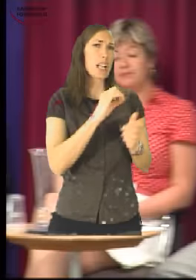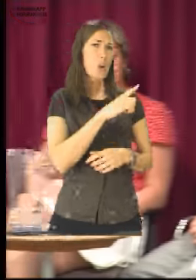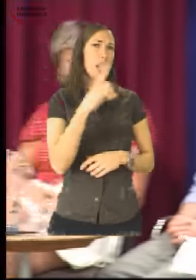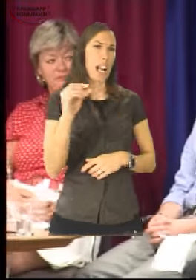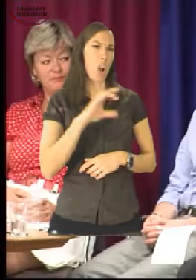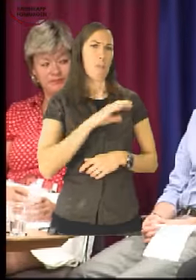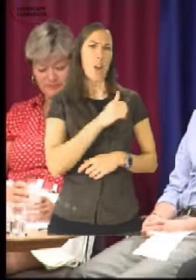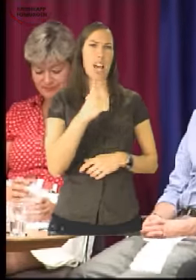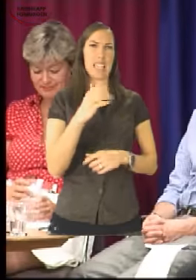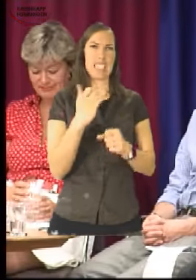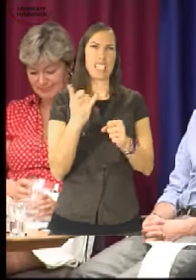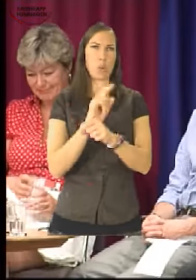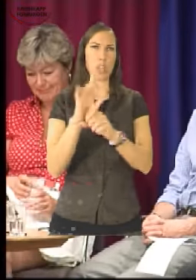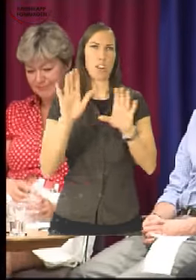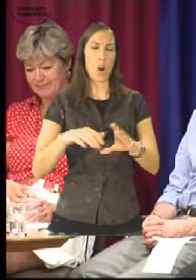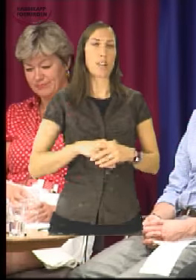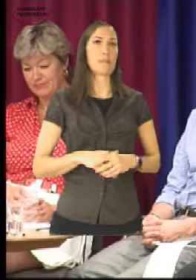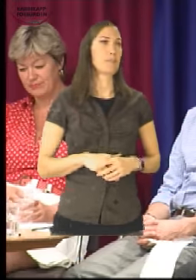väl prata lika länge.